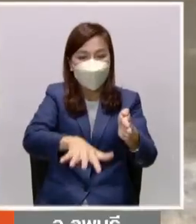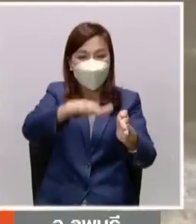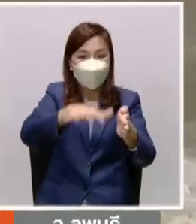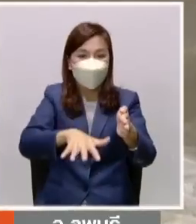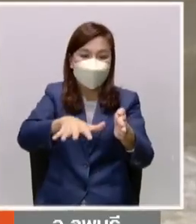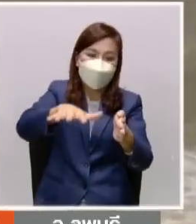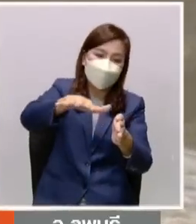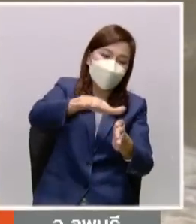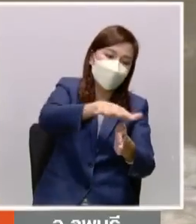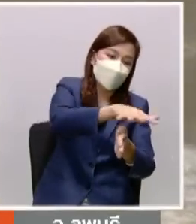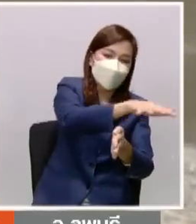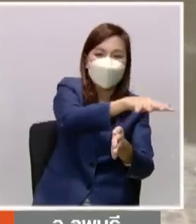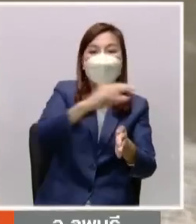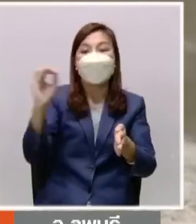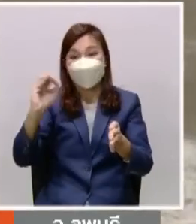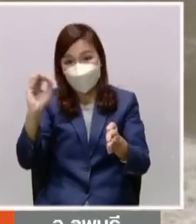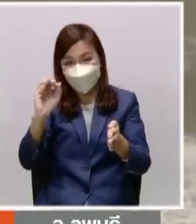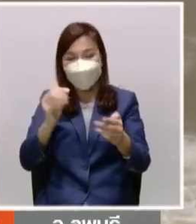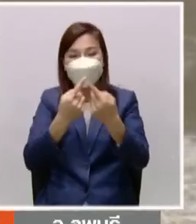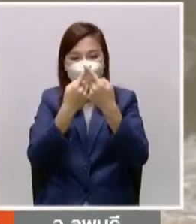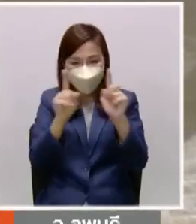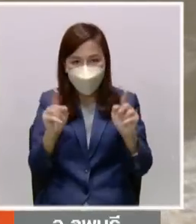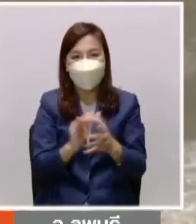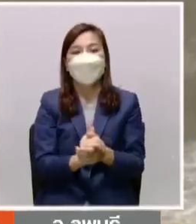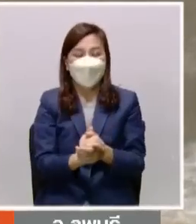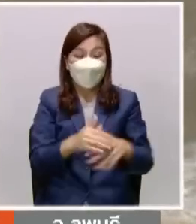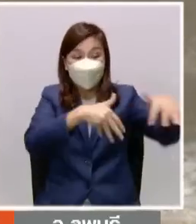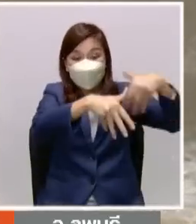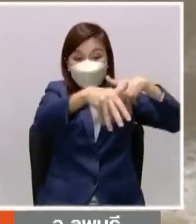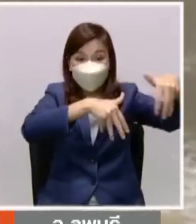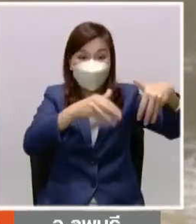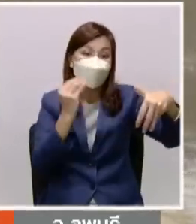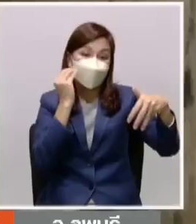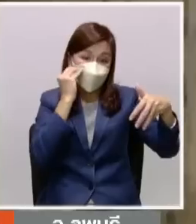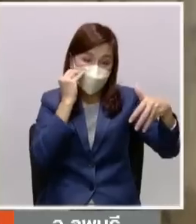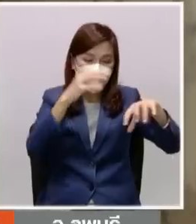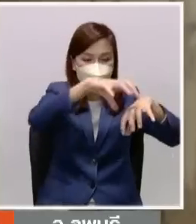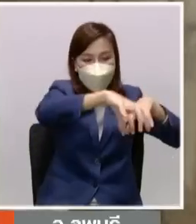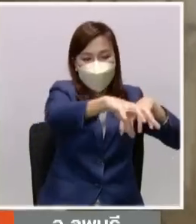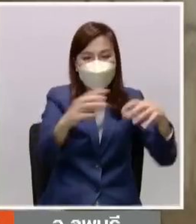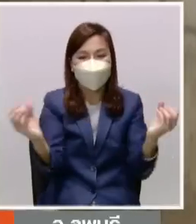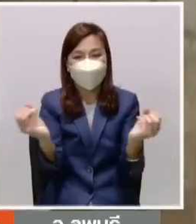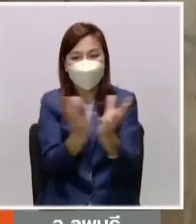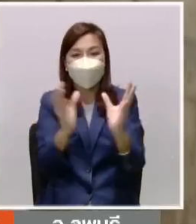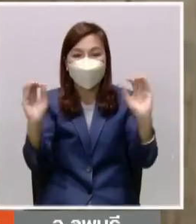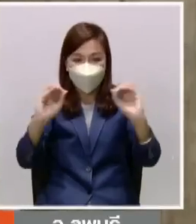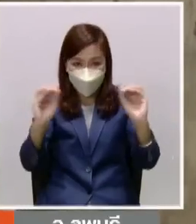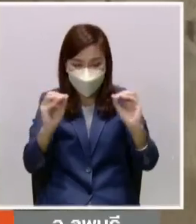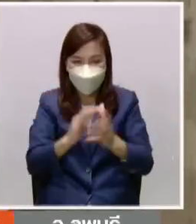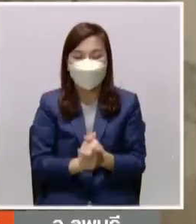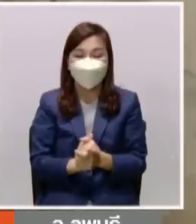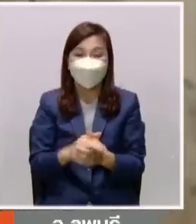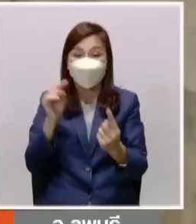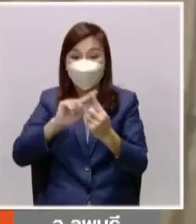สภาวะน้ำล้นตลิ่งแม่น้ำป่าสักแต่ก็ยังไม่ส่งผลกระทบต่อพี่น้องประชาชนนะครับในพื้นที่ท้ายเขื่อนทั้งนี้หากจะ